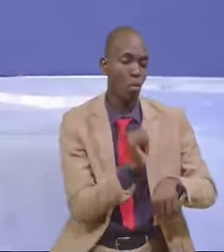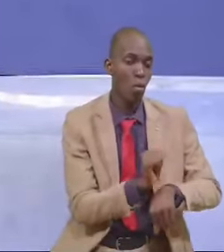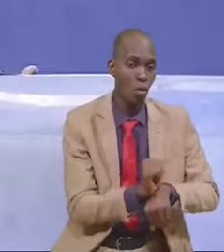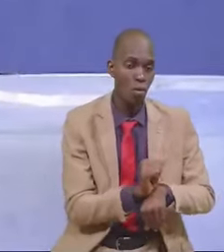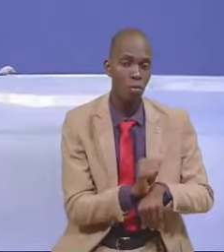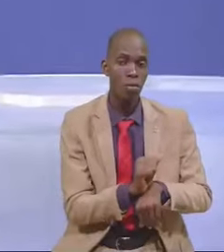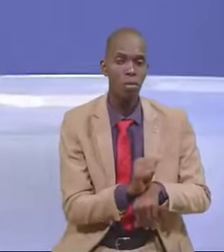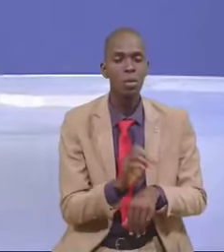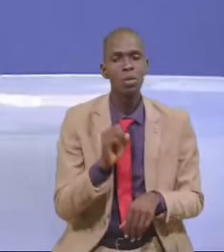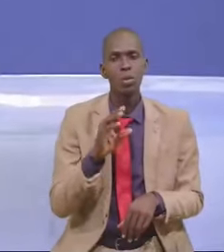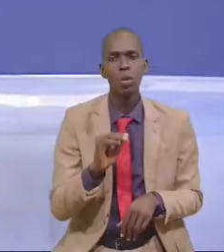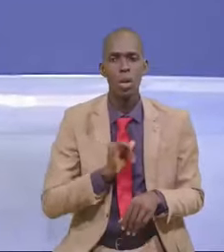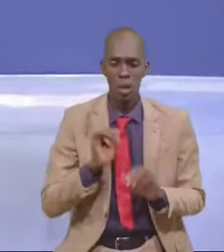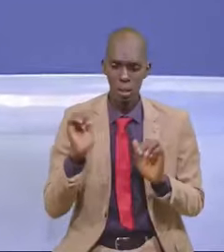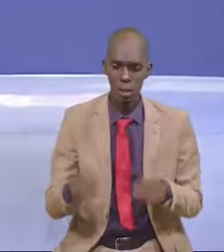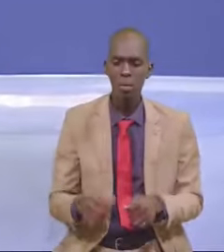pour avoir l'argent,